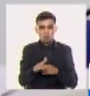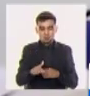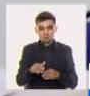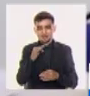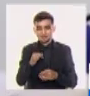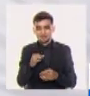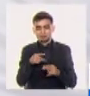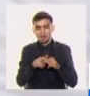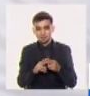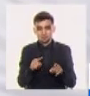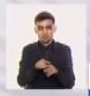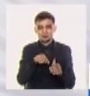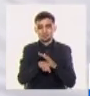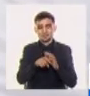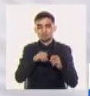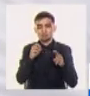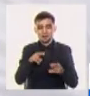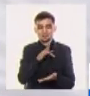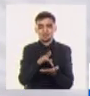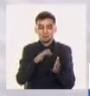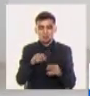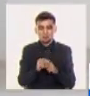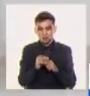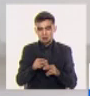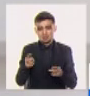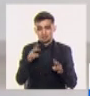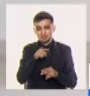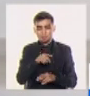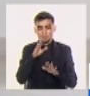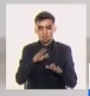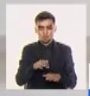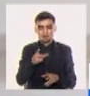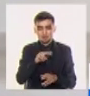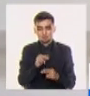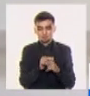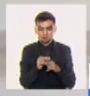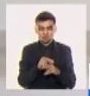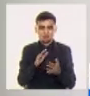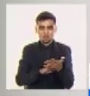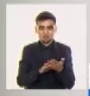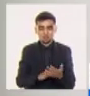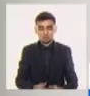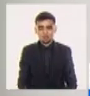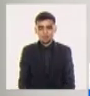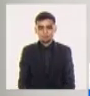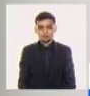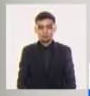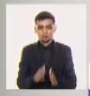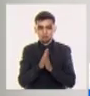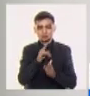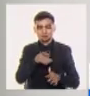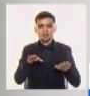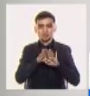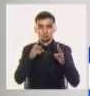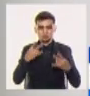зависит от работы центра реабилитации. Поэтому они просят оставить это учреждение для целевого использования. Пожалуйста, не